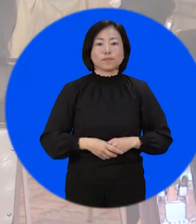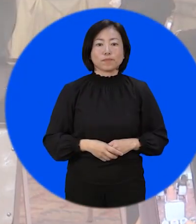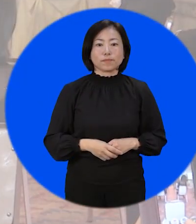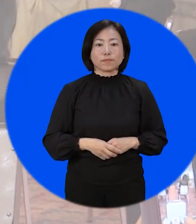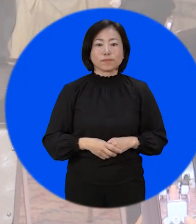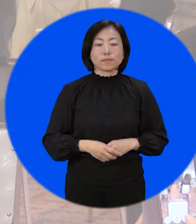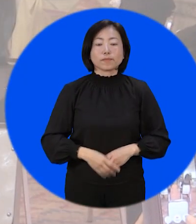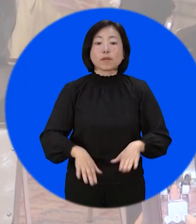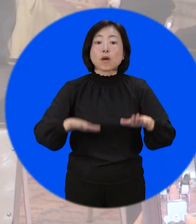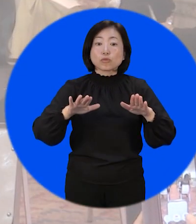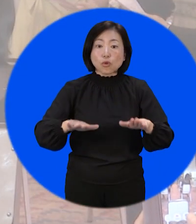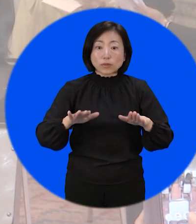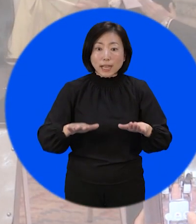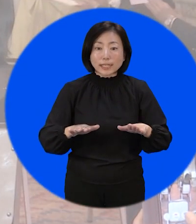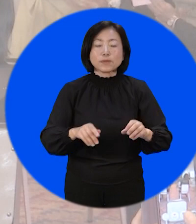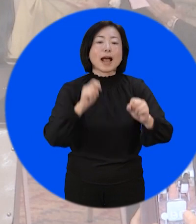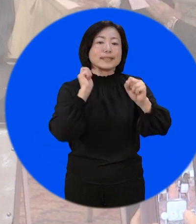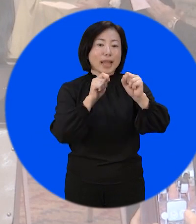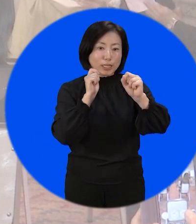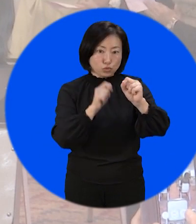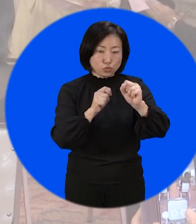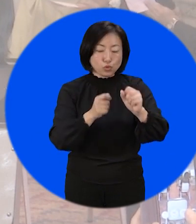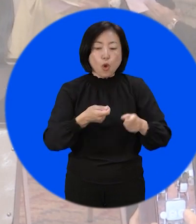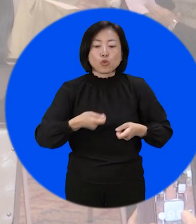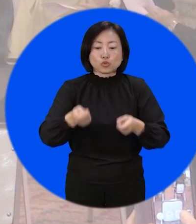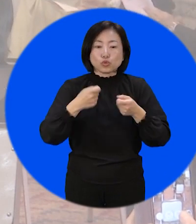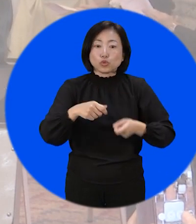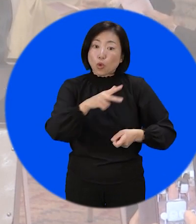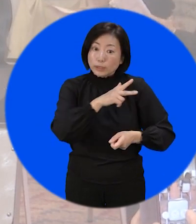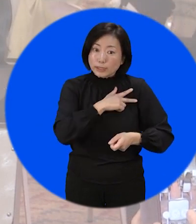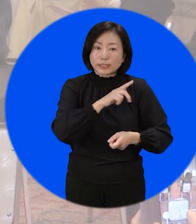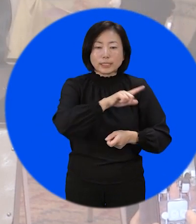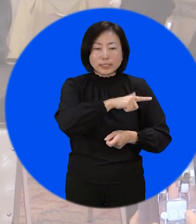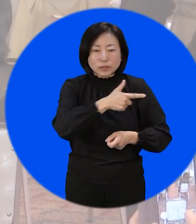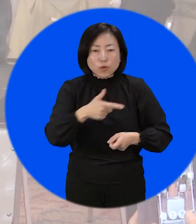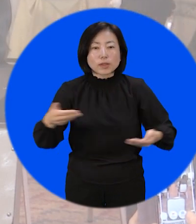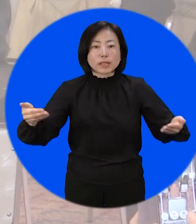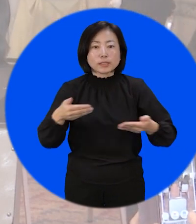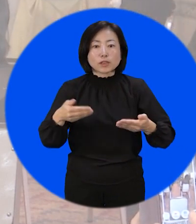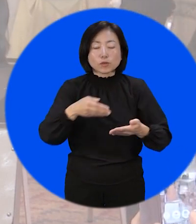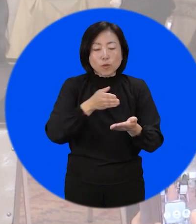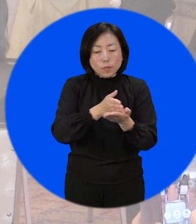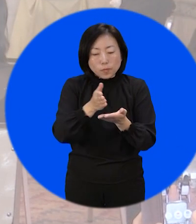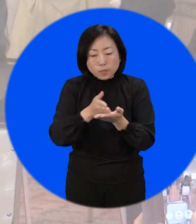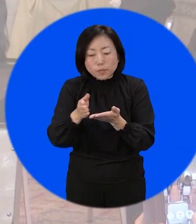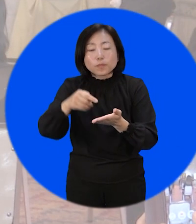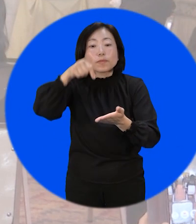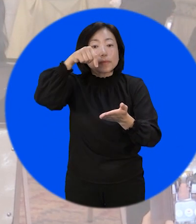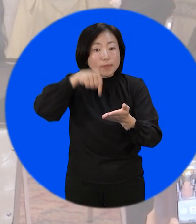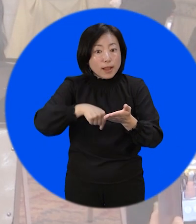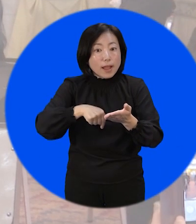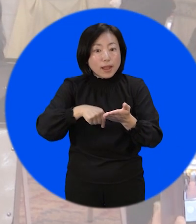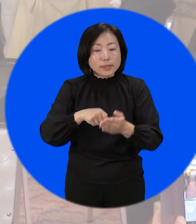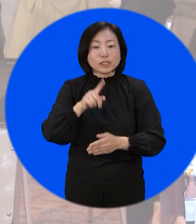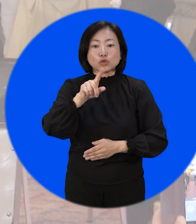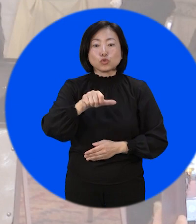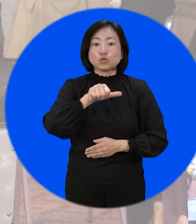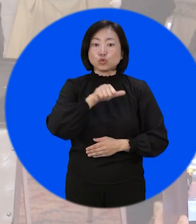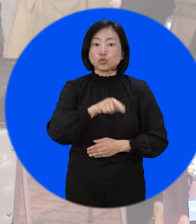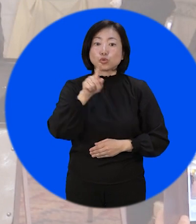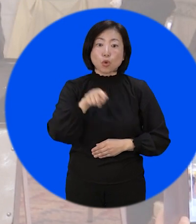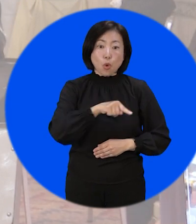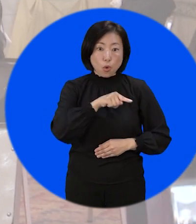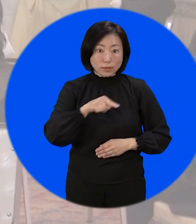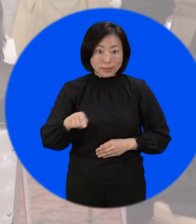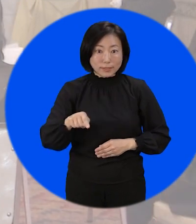今回は大工職や調理師などさまざまな職種からご覧の15名の皆さんが受賞されました